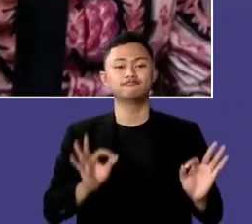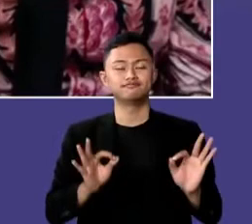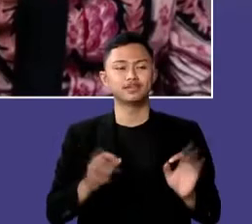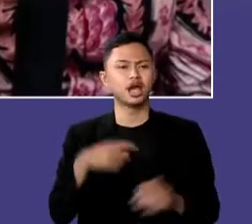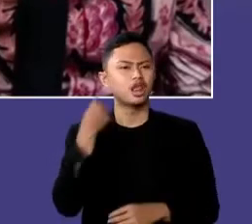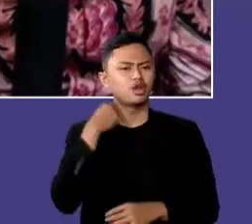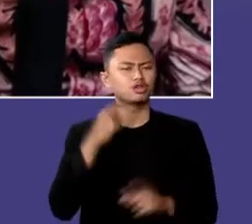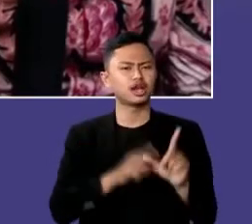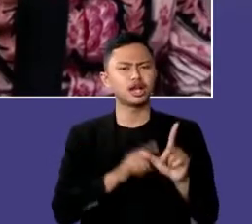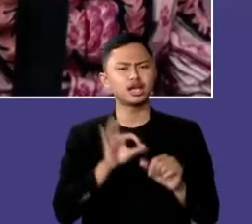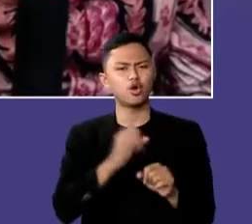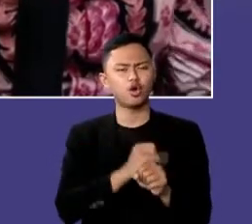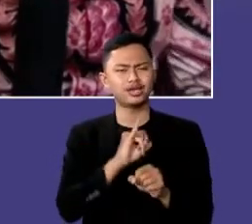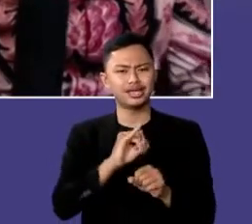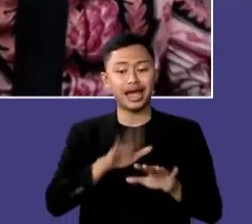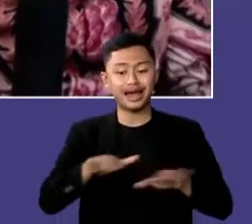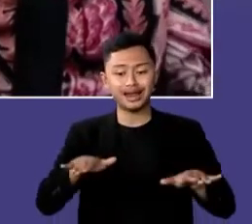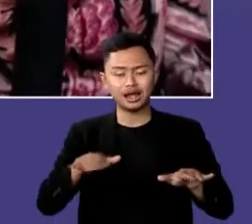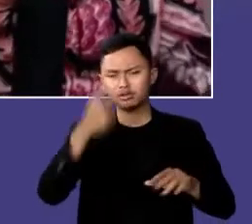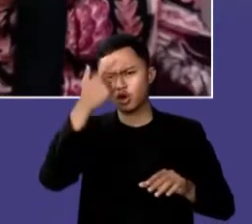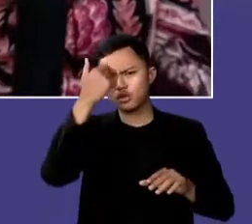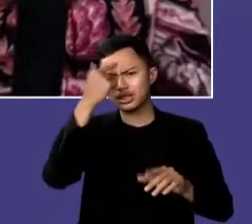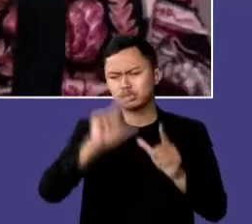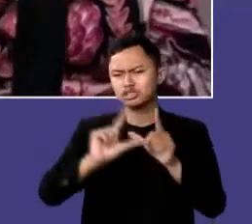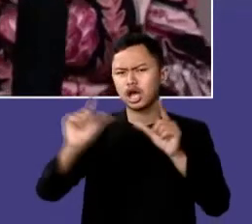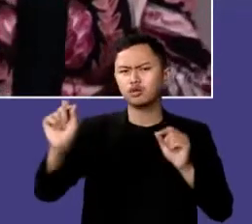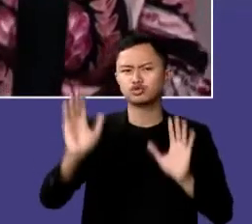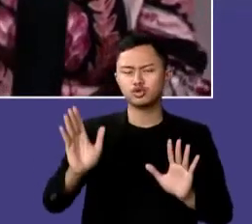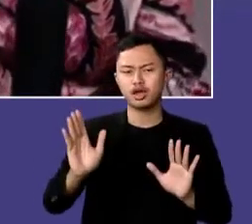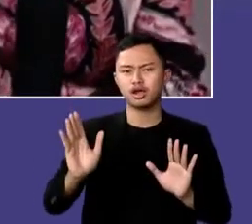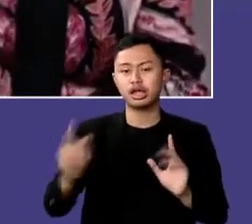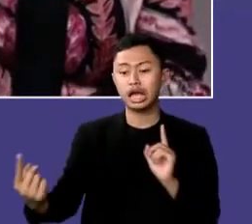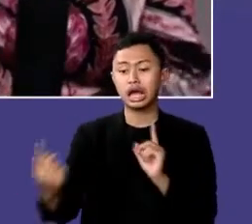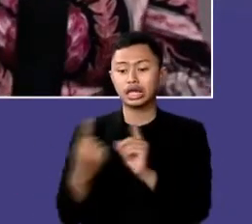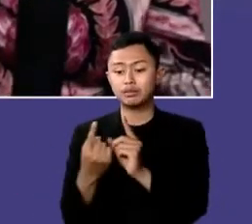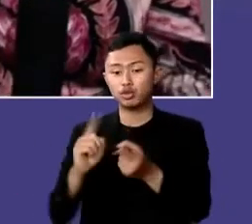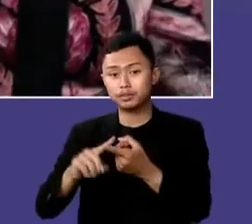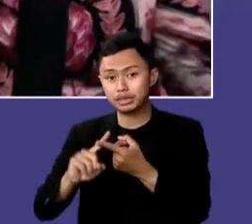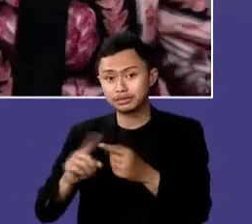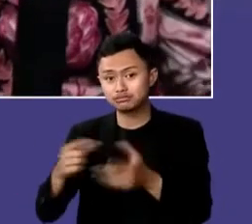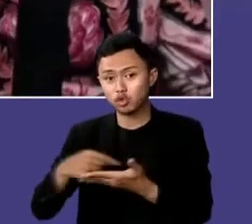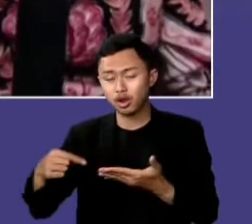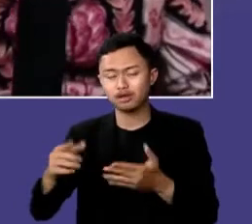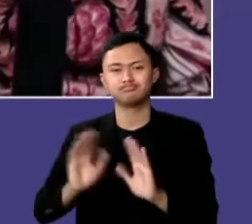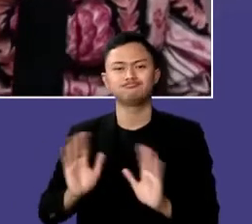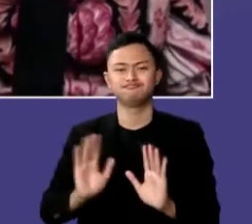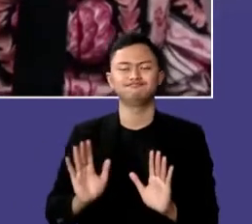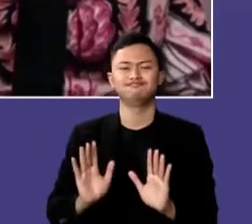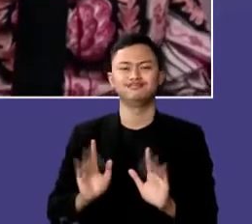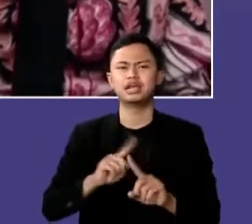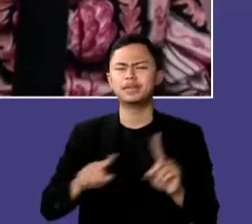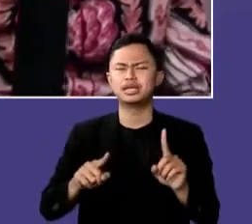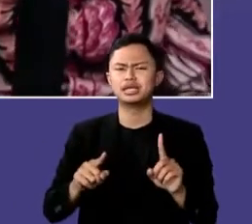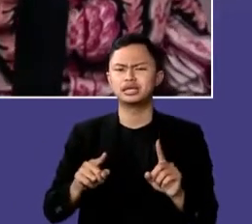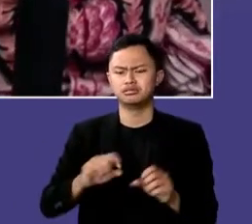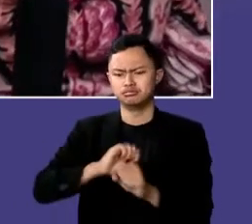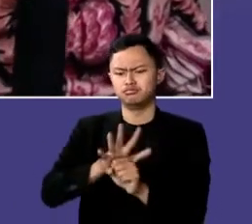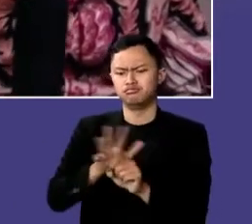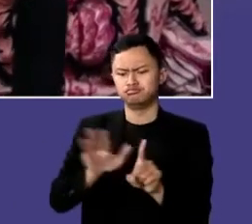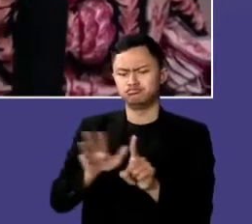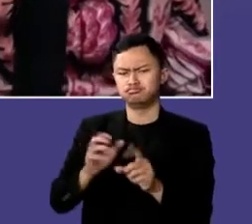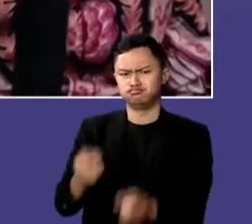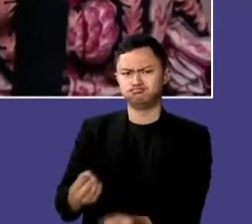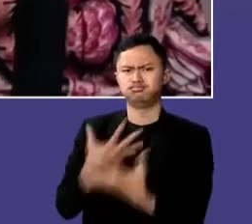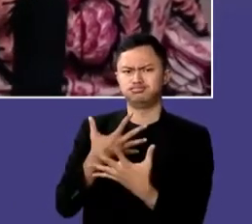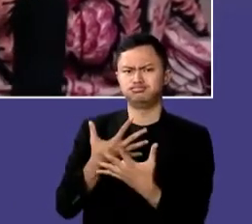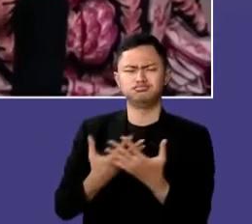belajar jarak jauh Kemungkinan dia tertular dari teman-teman sekolah juga mungkin minim nah jika ada kemungkinan dia tertular dari